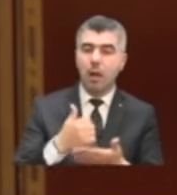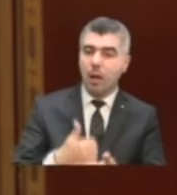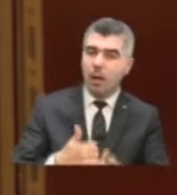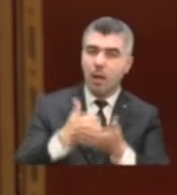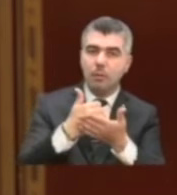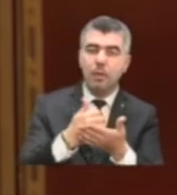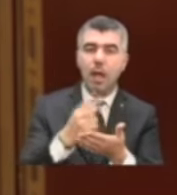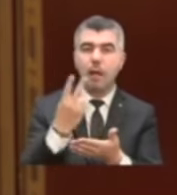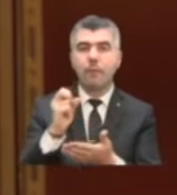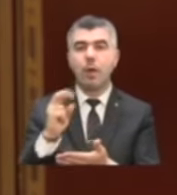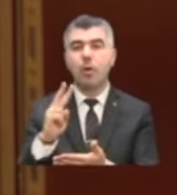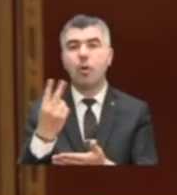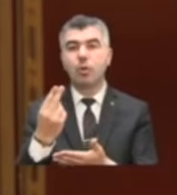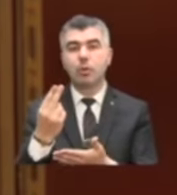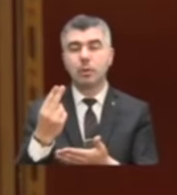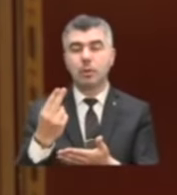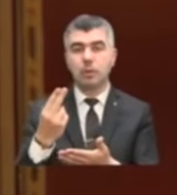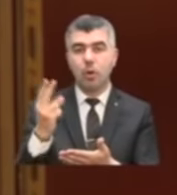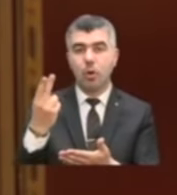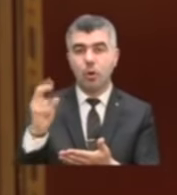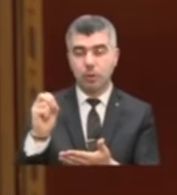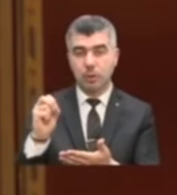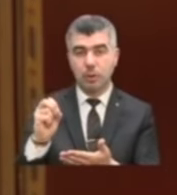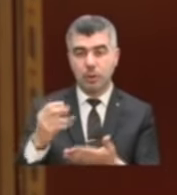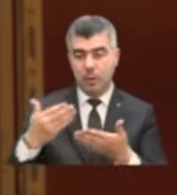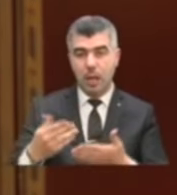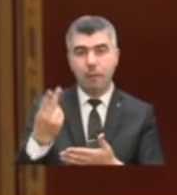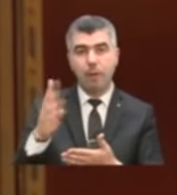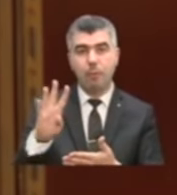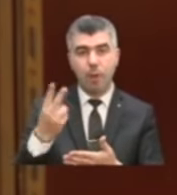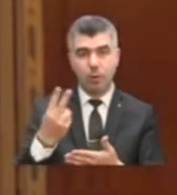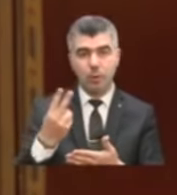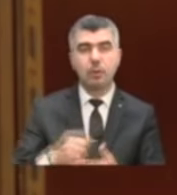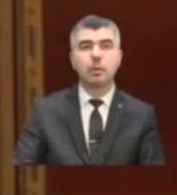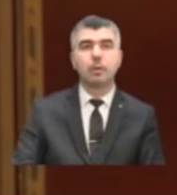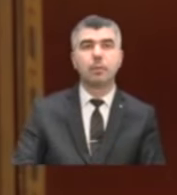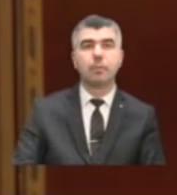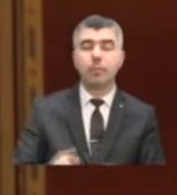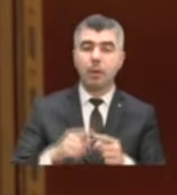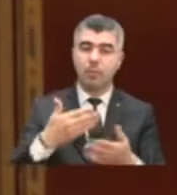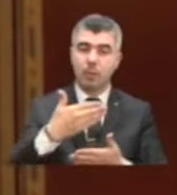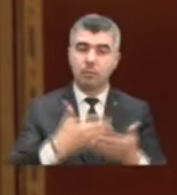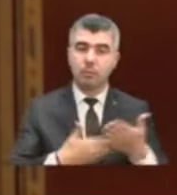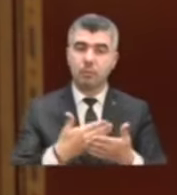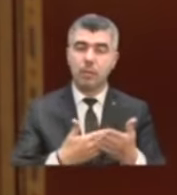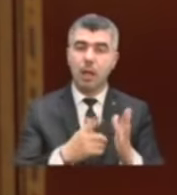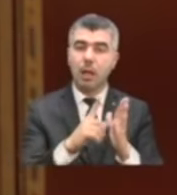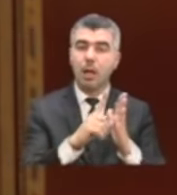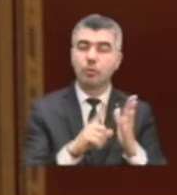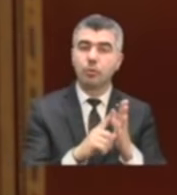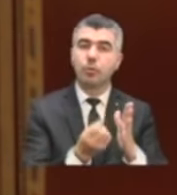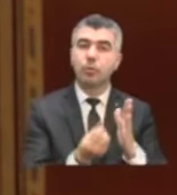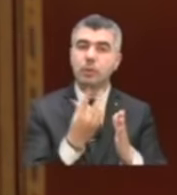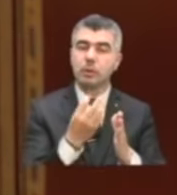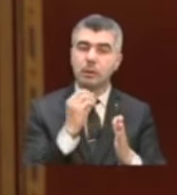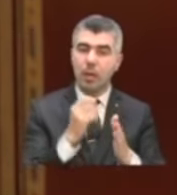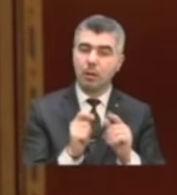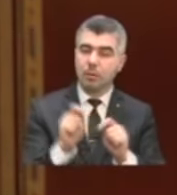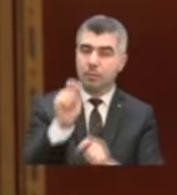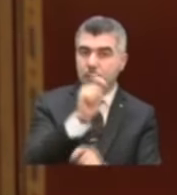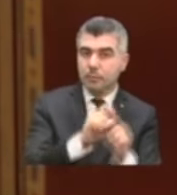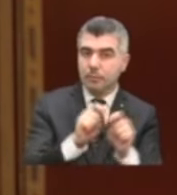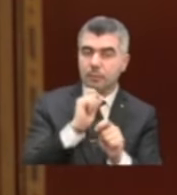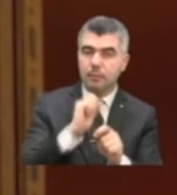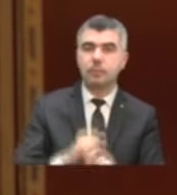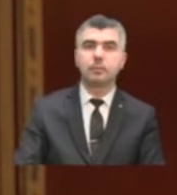من 2020 إلى هذه السنة. اليوم خرجنا كيف ما كتعرفوا بالمرسوم الأخير بمعايير جديدة. الهم ديالنا الأولي هو بالطبع